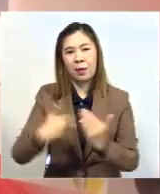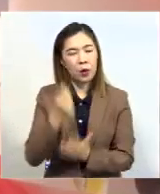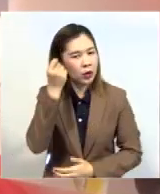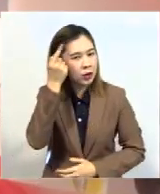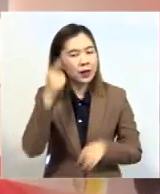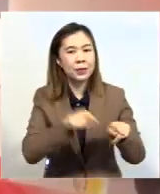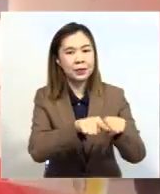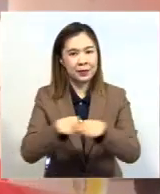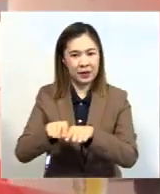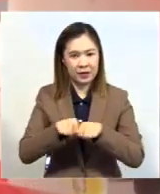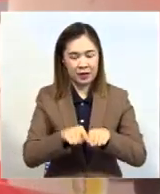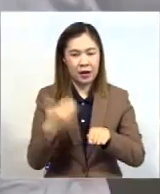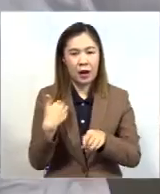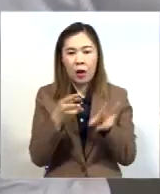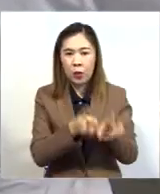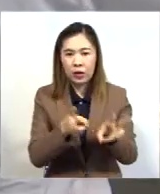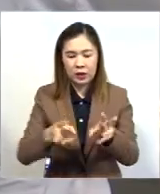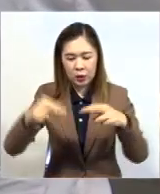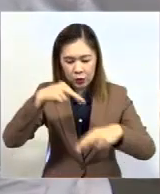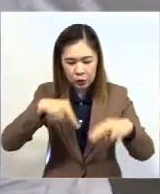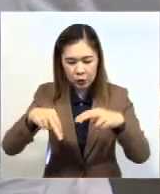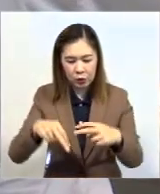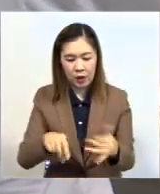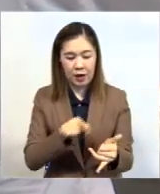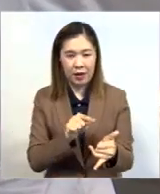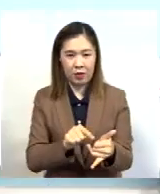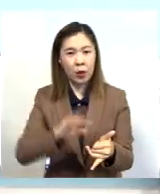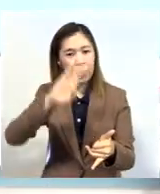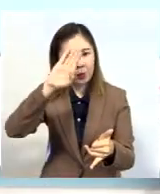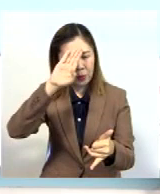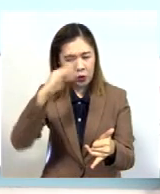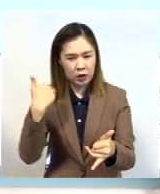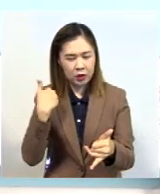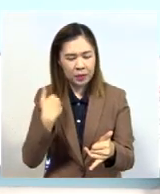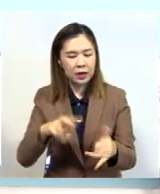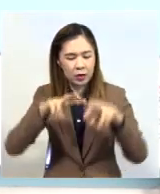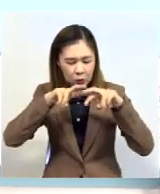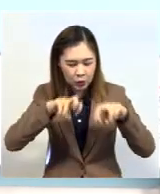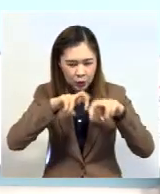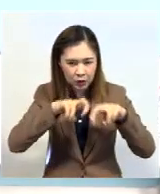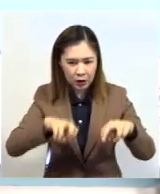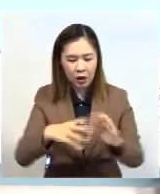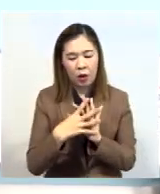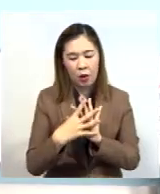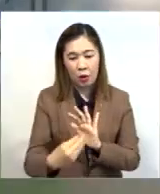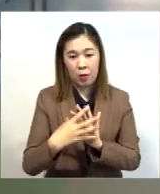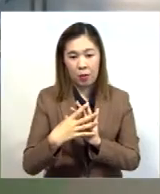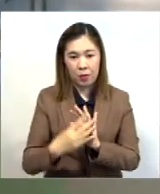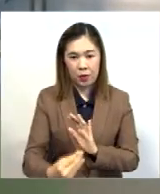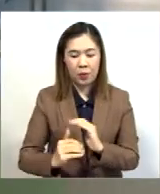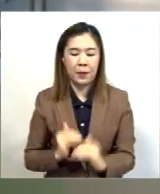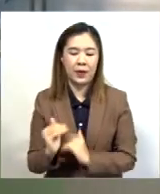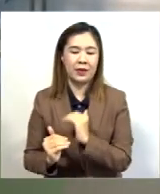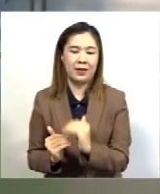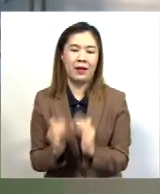ากนี้ก็ยังมีการปรับแนวทางการดูแลผู้ป่วยตั้งแต่เกณฑ์การวินิจฉัยโรคการอบรมพัฒนาบุคลากรเ